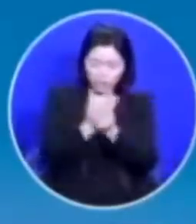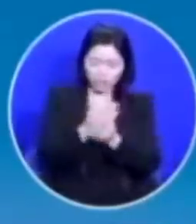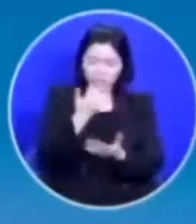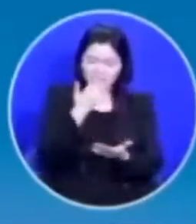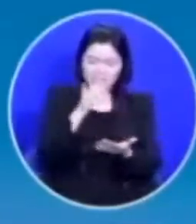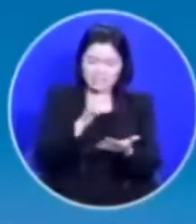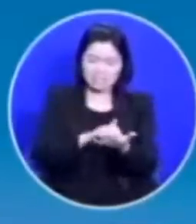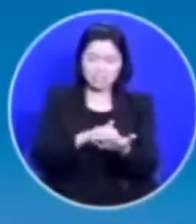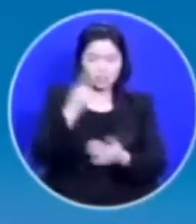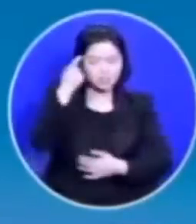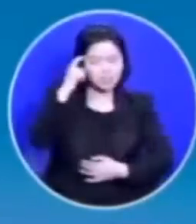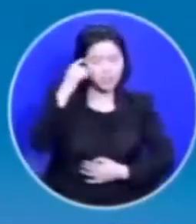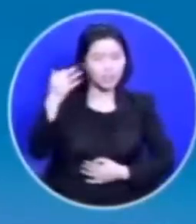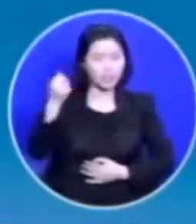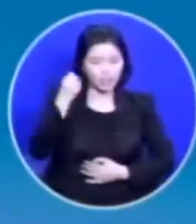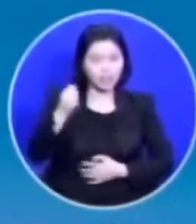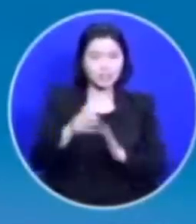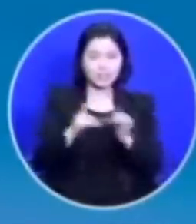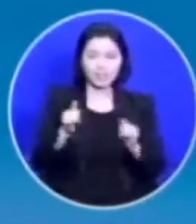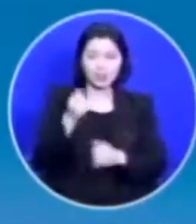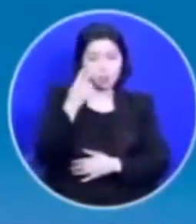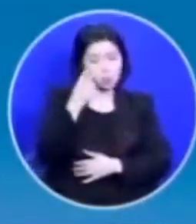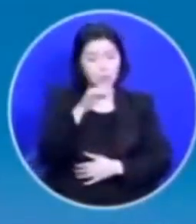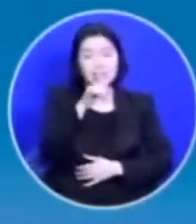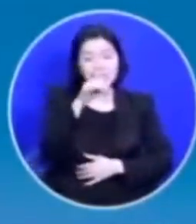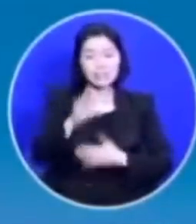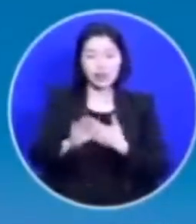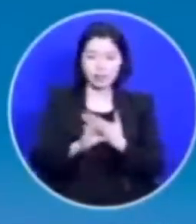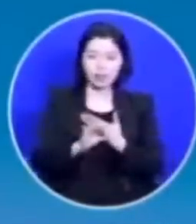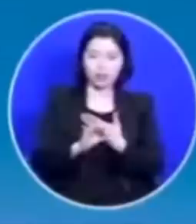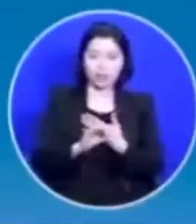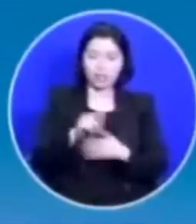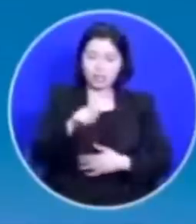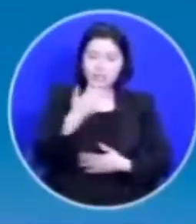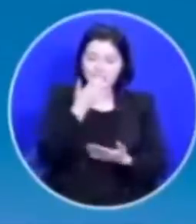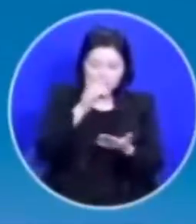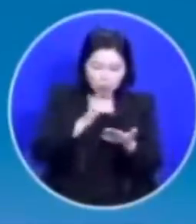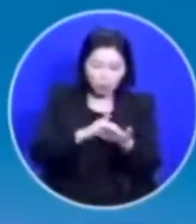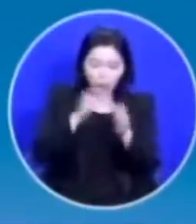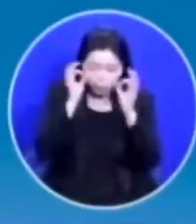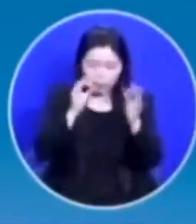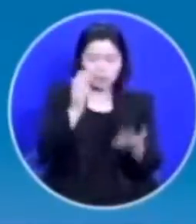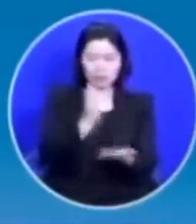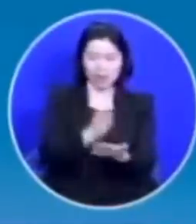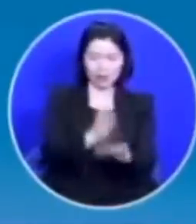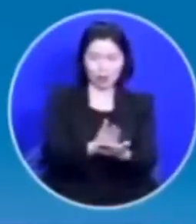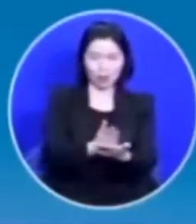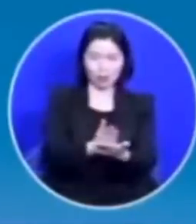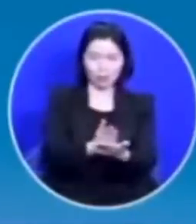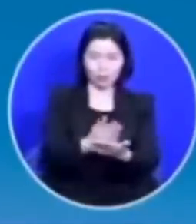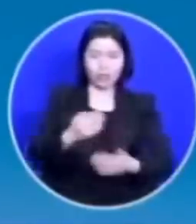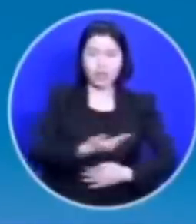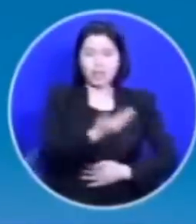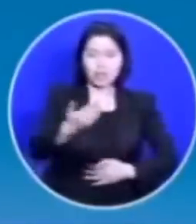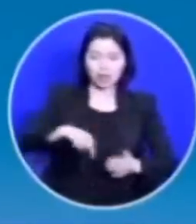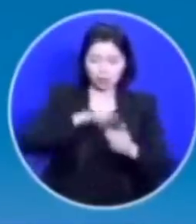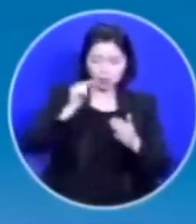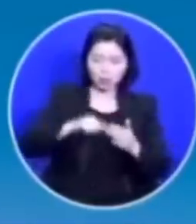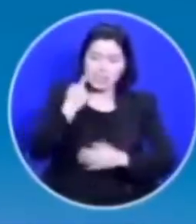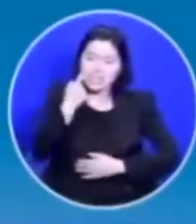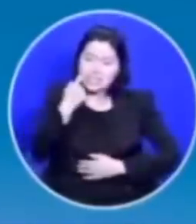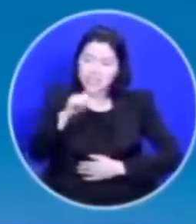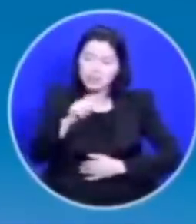그런 생각이 드시는 분이 혹 계시다면 그 돌 보지 마시고 여러분 안에 금과 같은